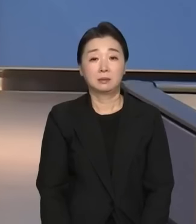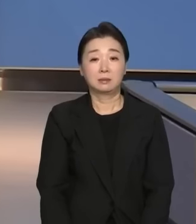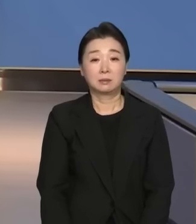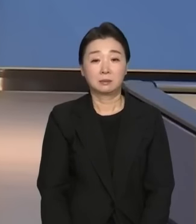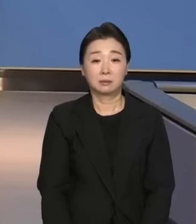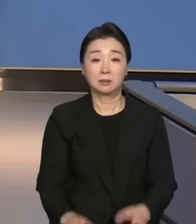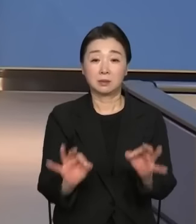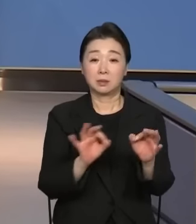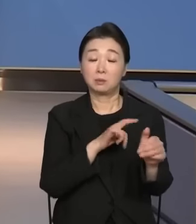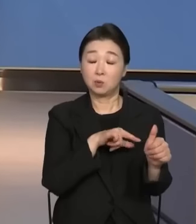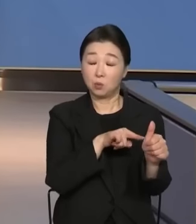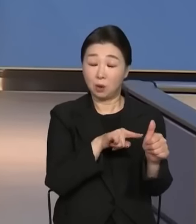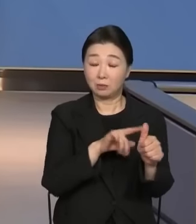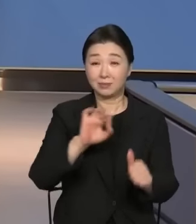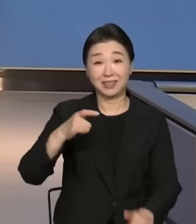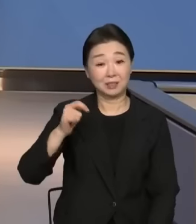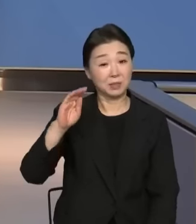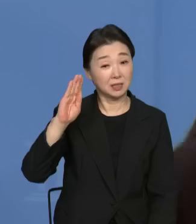반한